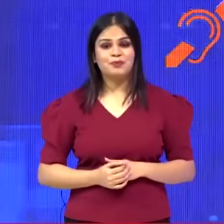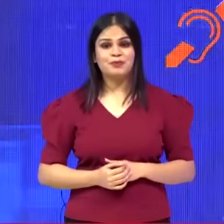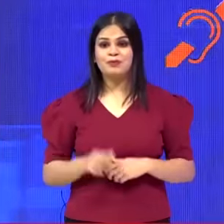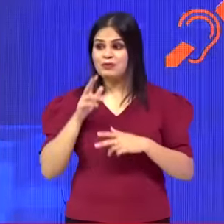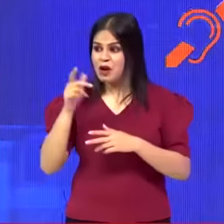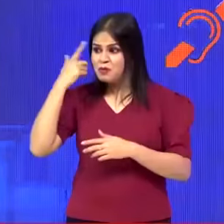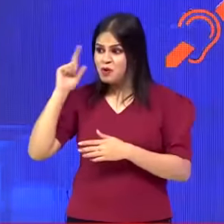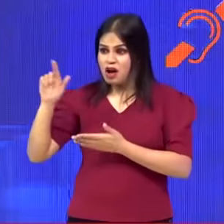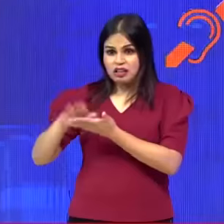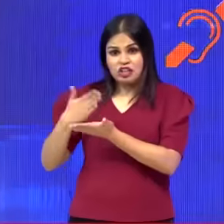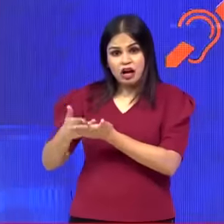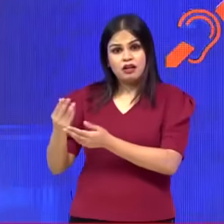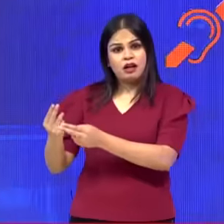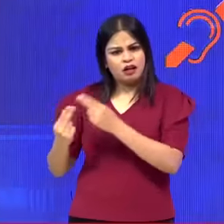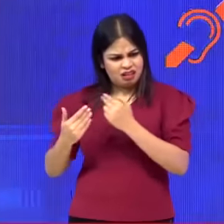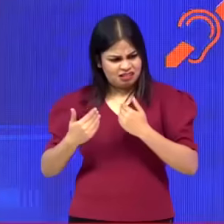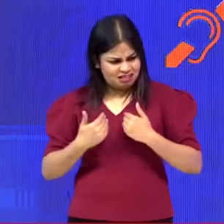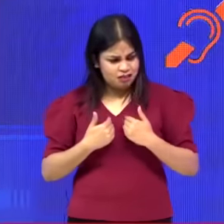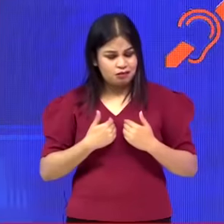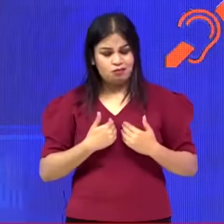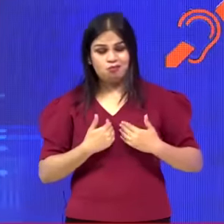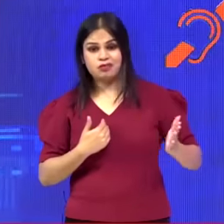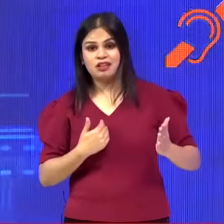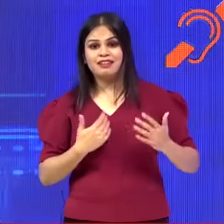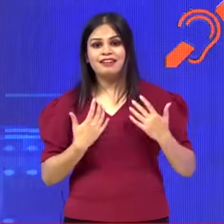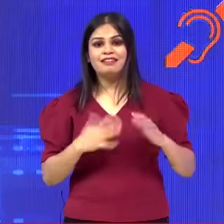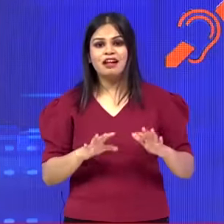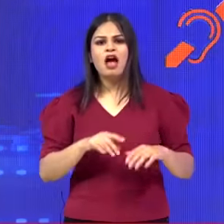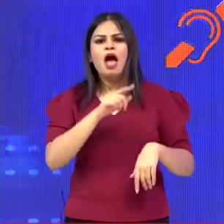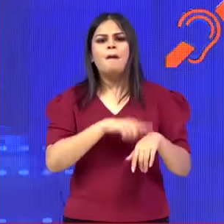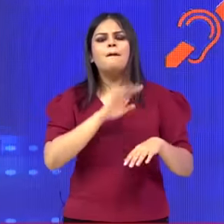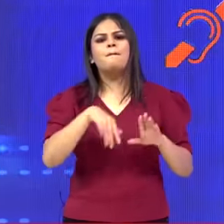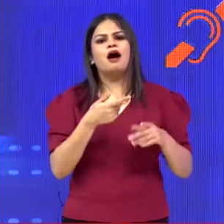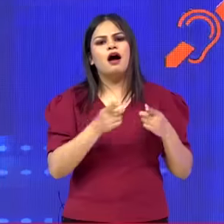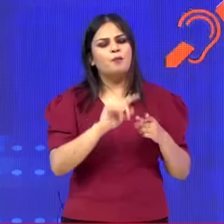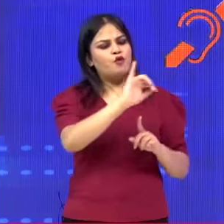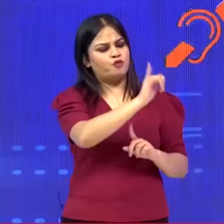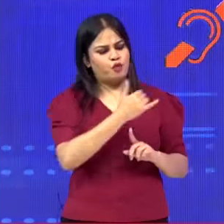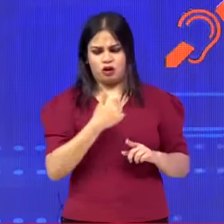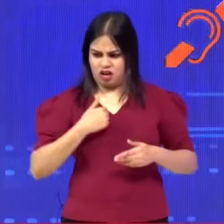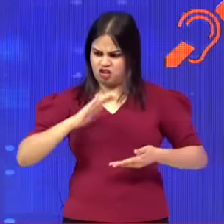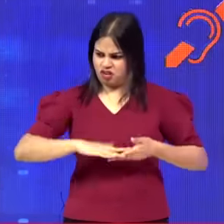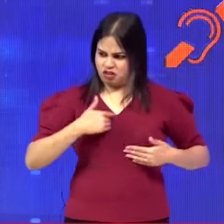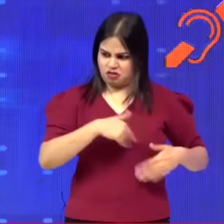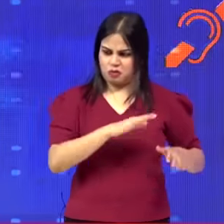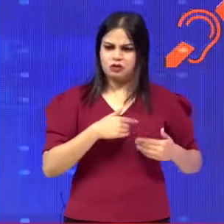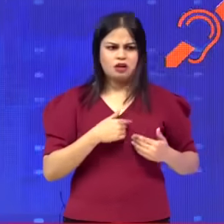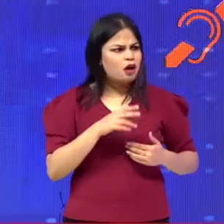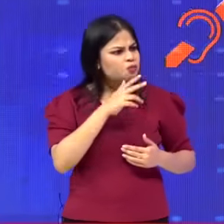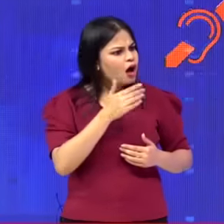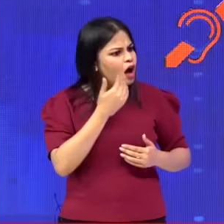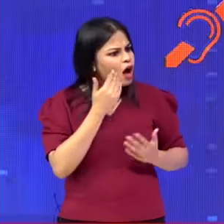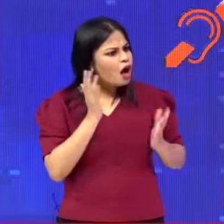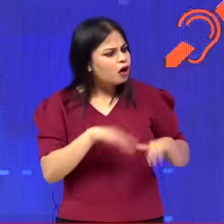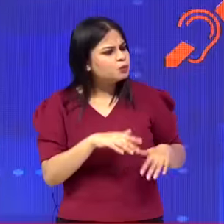mujhe convince kar dete shaadi kar. एक दिन मुझे उनका फ़ोन आया, भाईजान आई एम गेटिंग मैरिड। दैट इज रियली व्हेन आई सेड